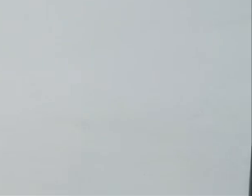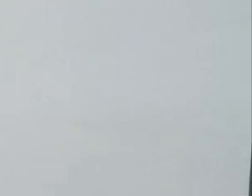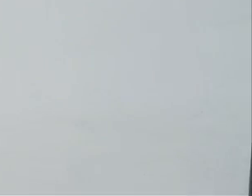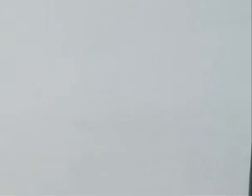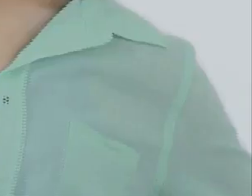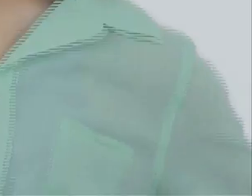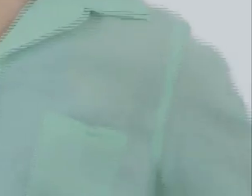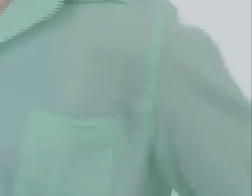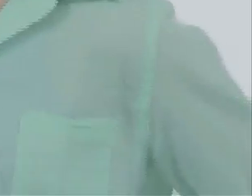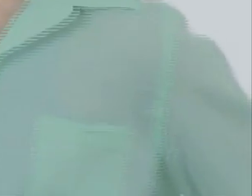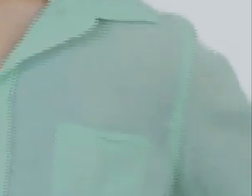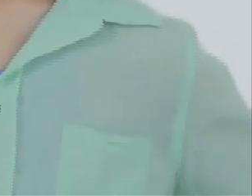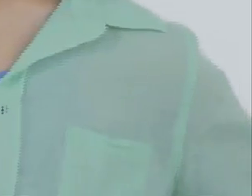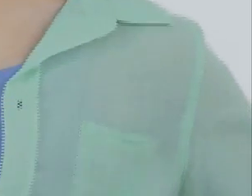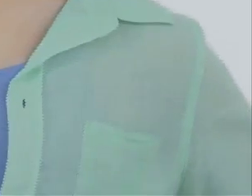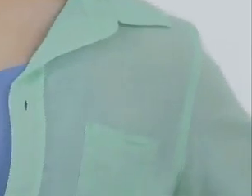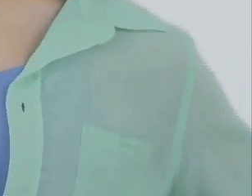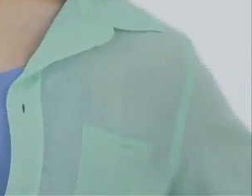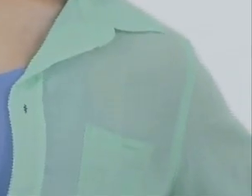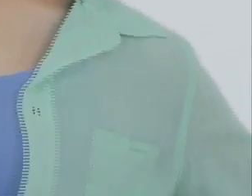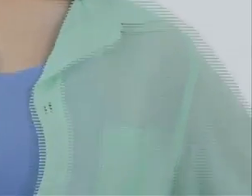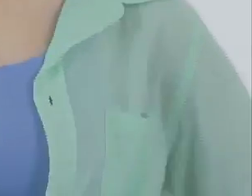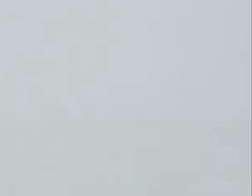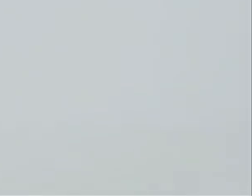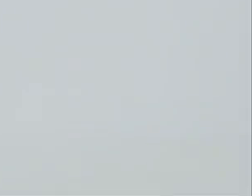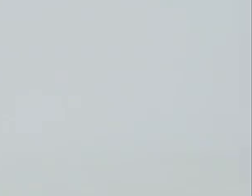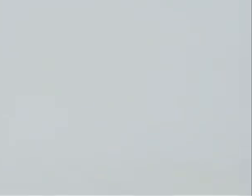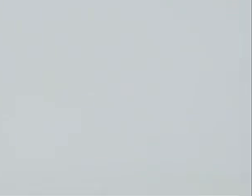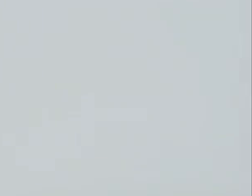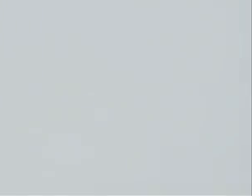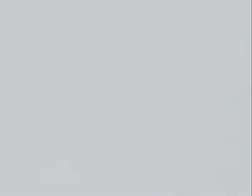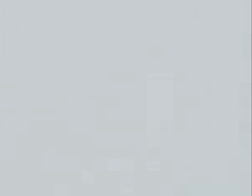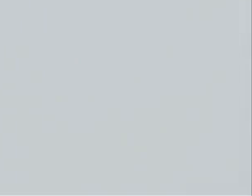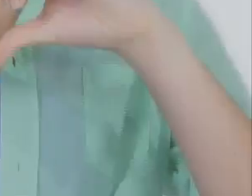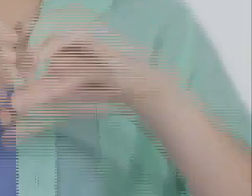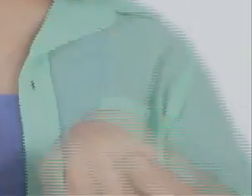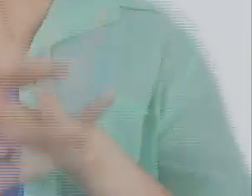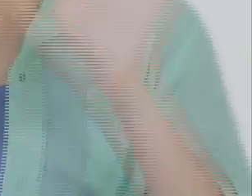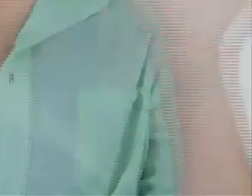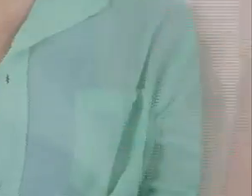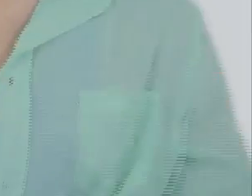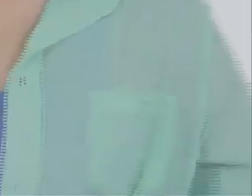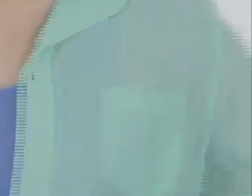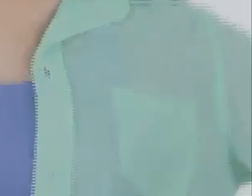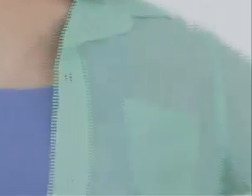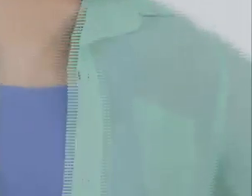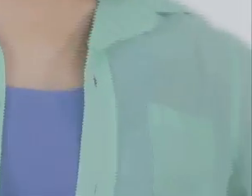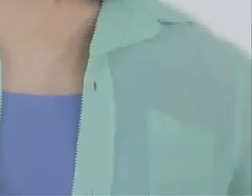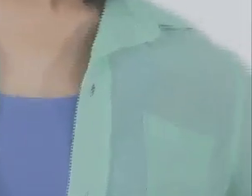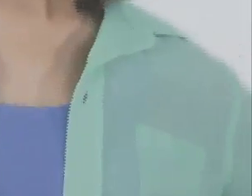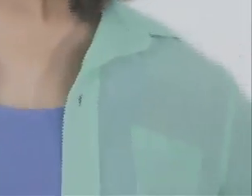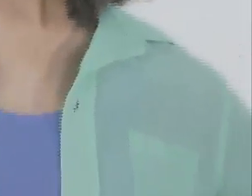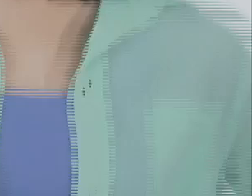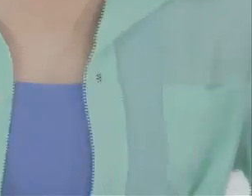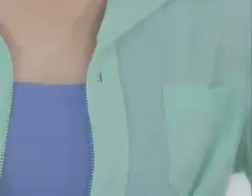Dua sejoli mencari cinta, cinta bersemi saat